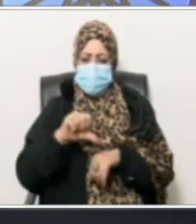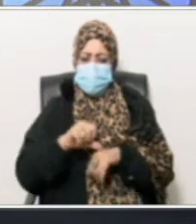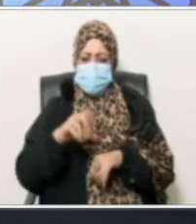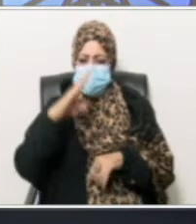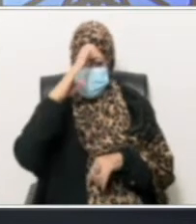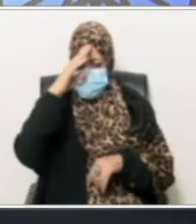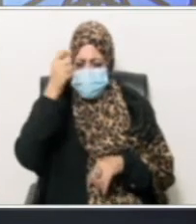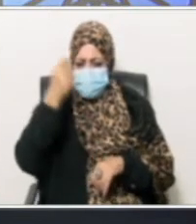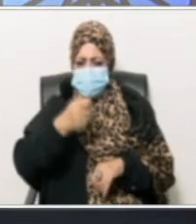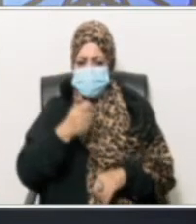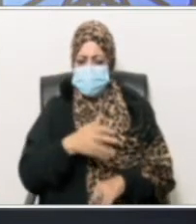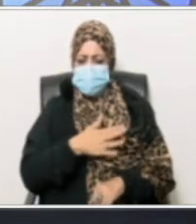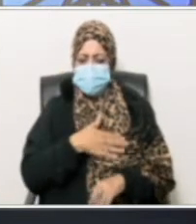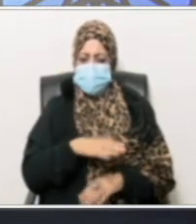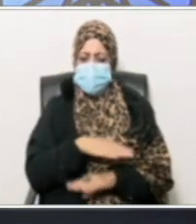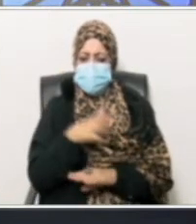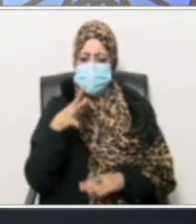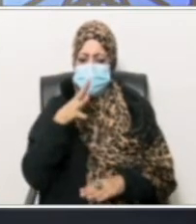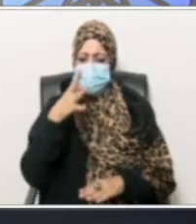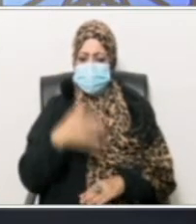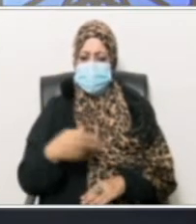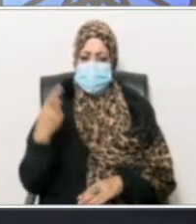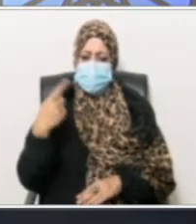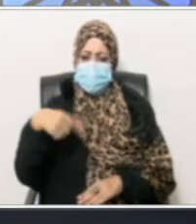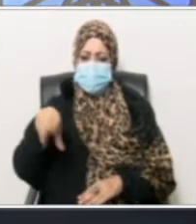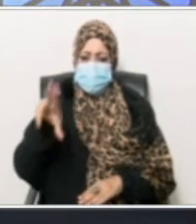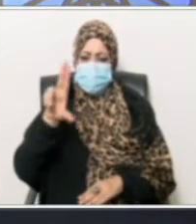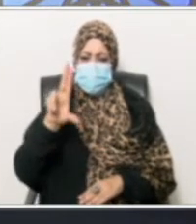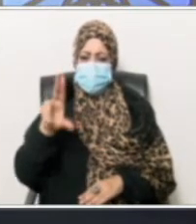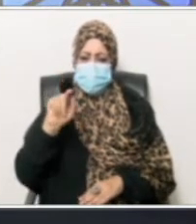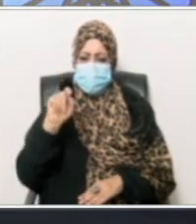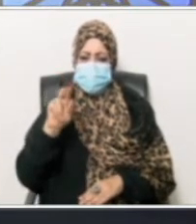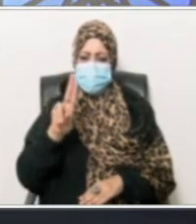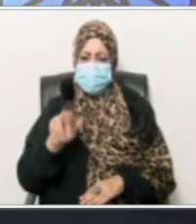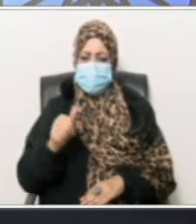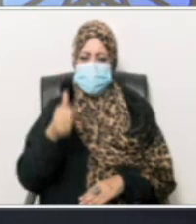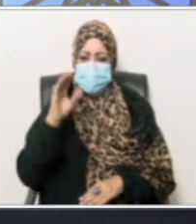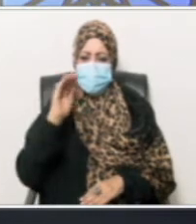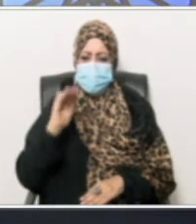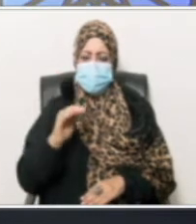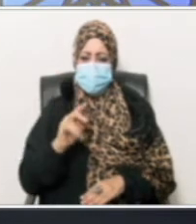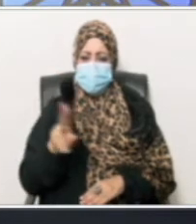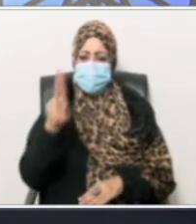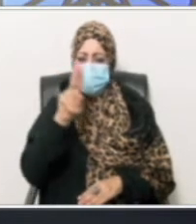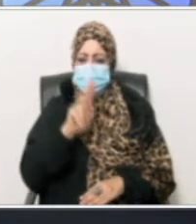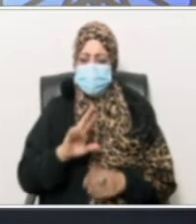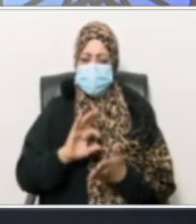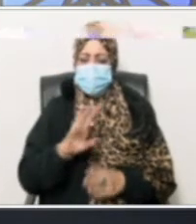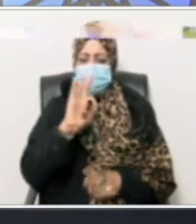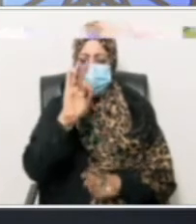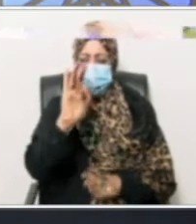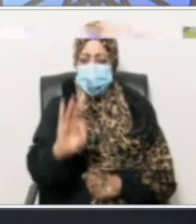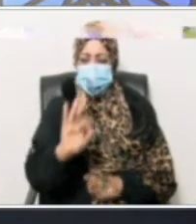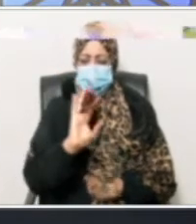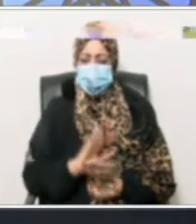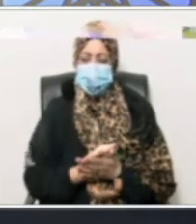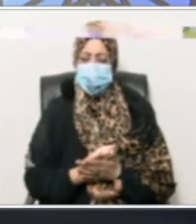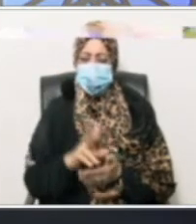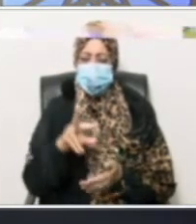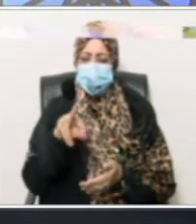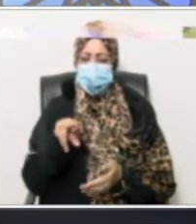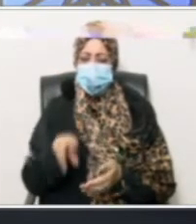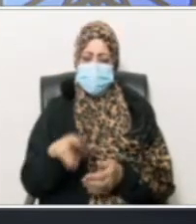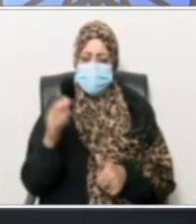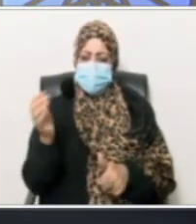وبركاته. عندي سؤال ان في اخ يعني تزوج وكان خارج البلد يعني واللي